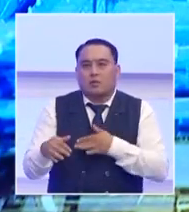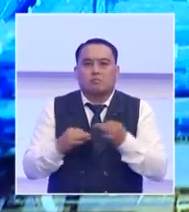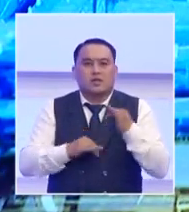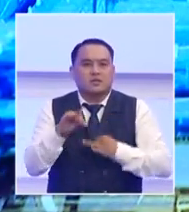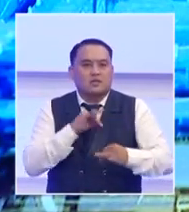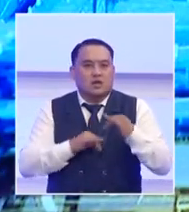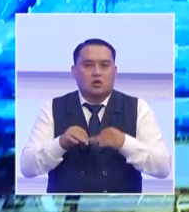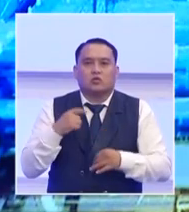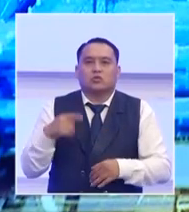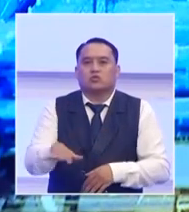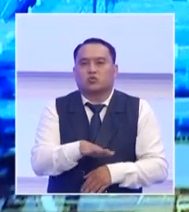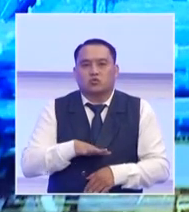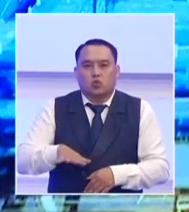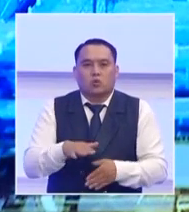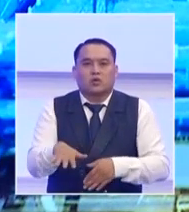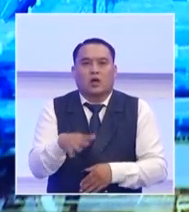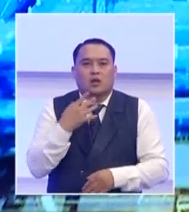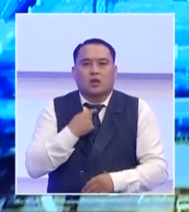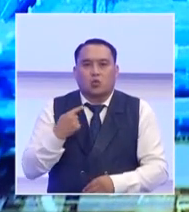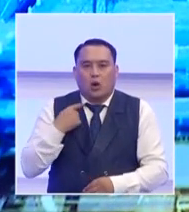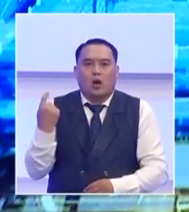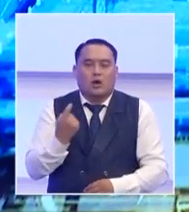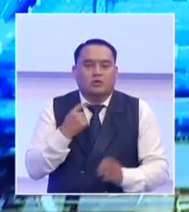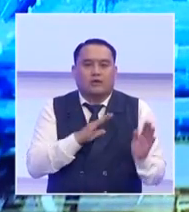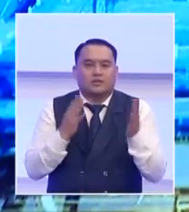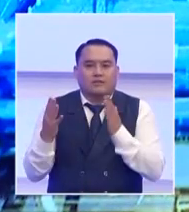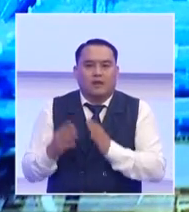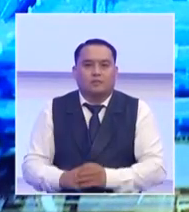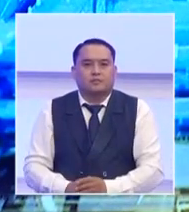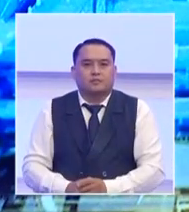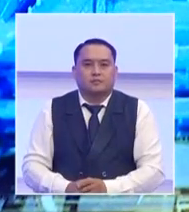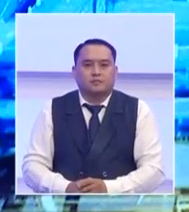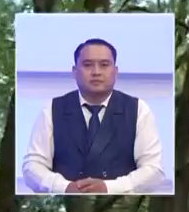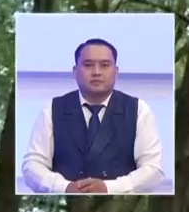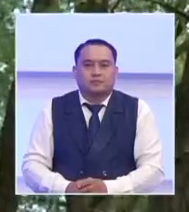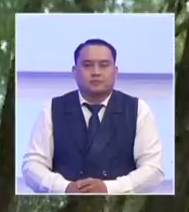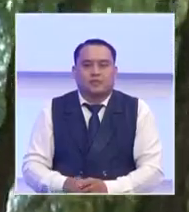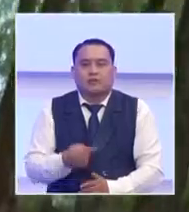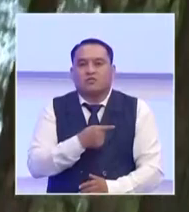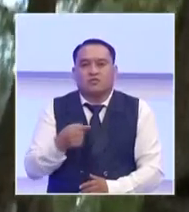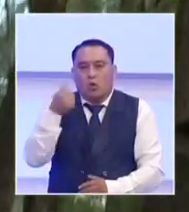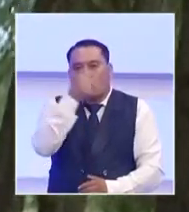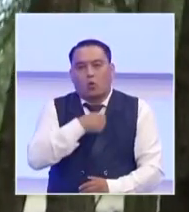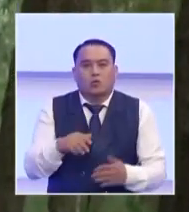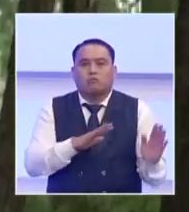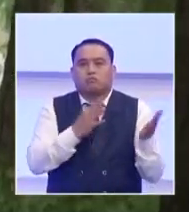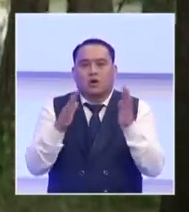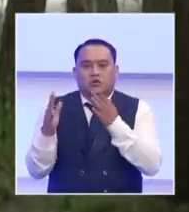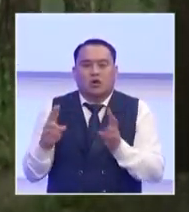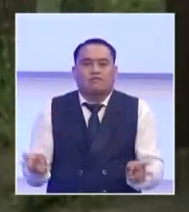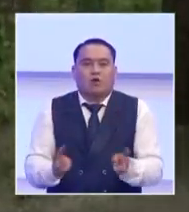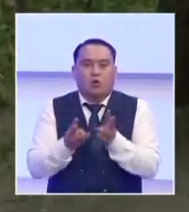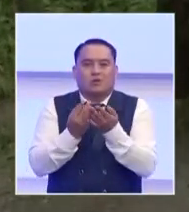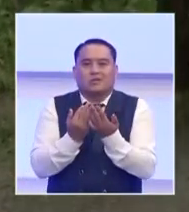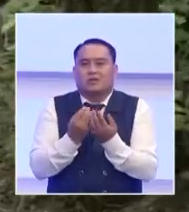с владельцем и зон отдыха на территории надо курганского лесного хозяйства в течение года пожарном графики значит а несколько